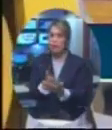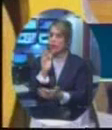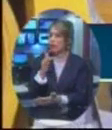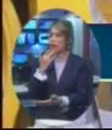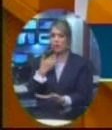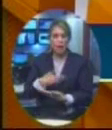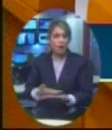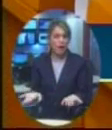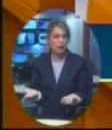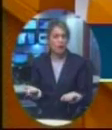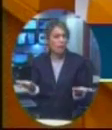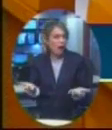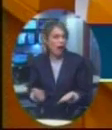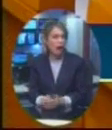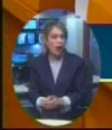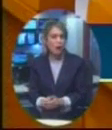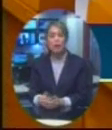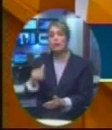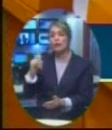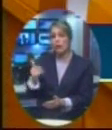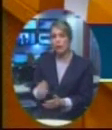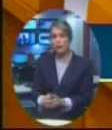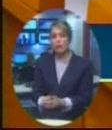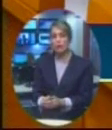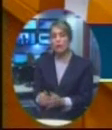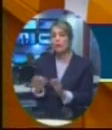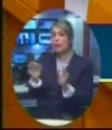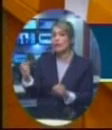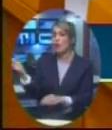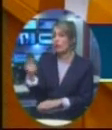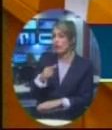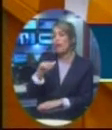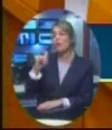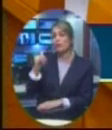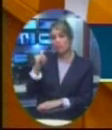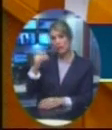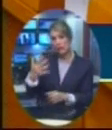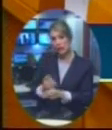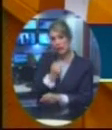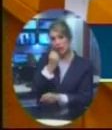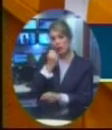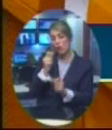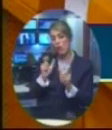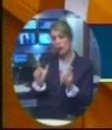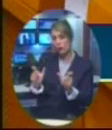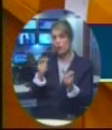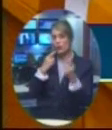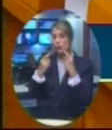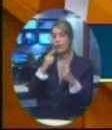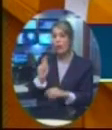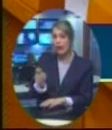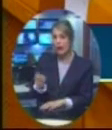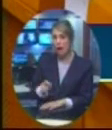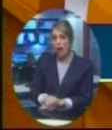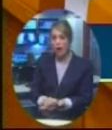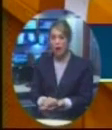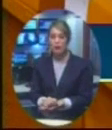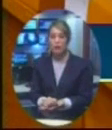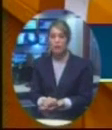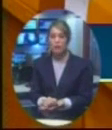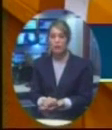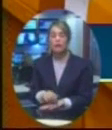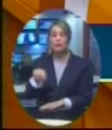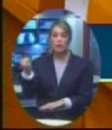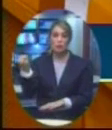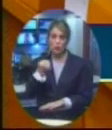מאז בעצם? נכון, עברנו משהו, לא, עברנו. בתחילת השבוע באמת הצלחנו לחסום דיון במליאה על הנושא של